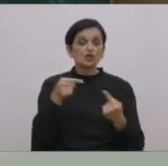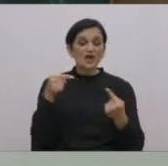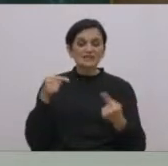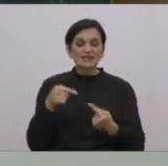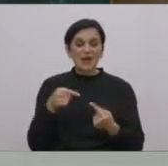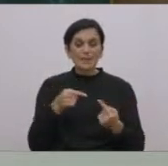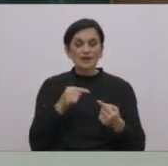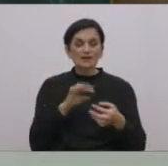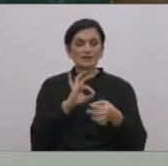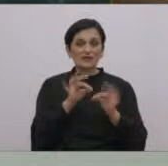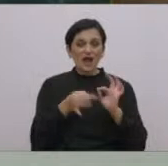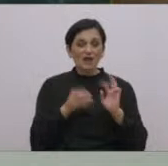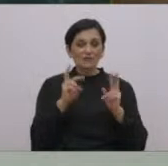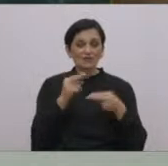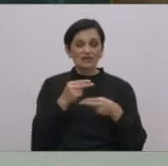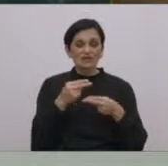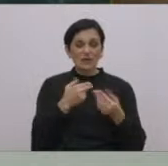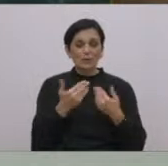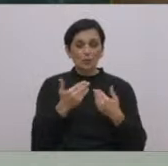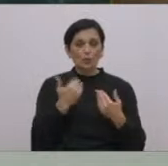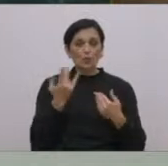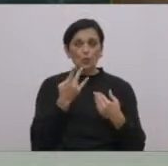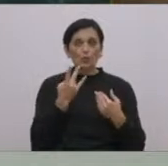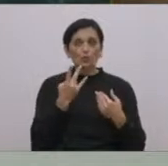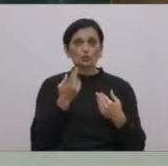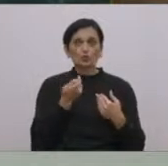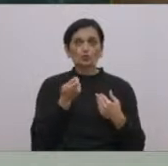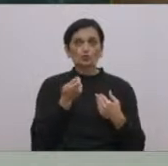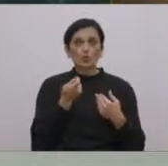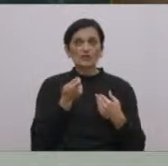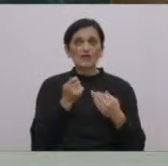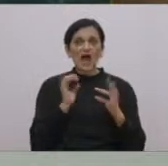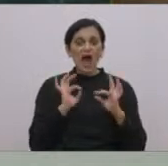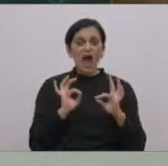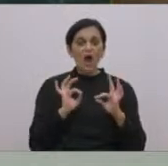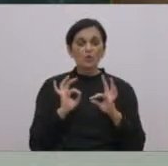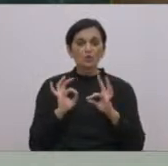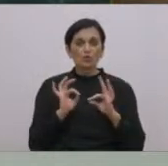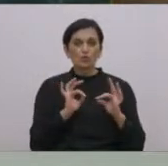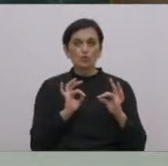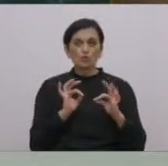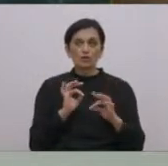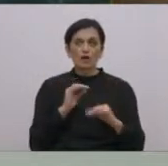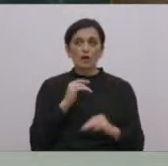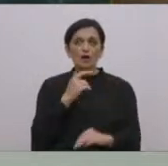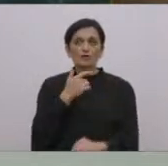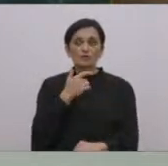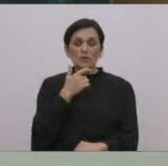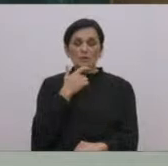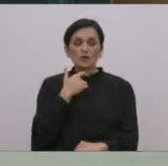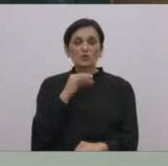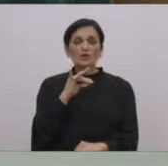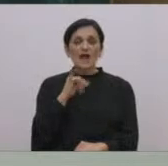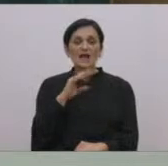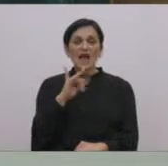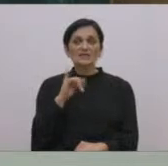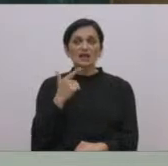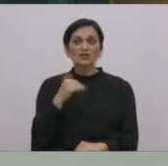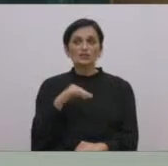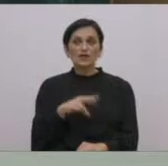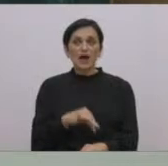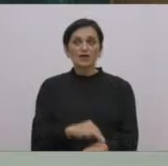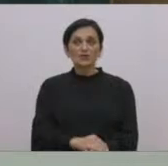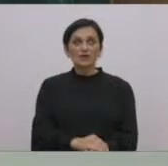გარკვეულ თემებთან მიმართებაში, უნდა ვიყოთ ცოტა აკურატული. ბატონი ირაკლი ქადაგიშვილი.